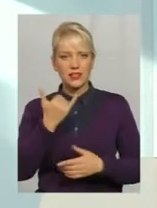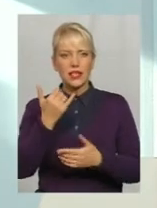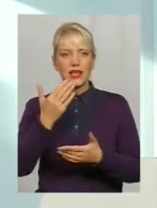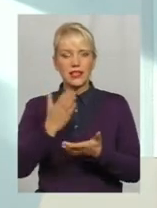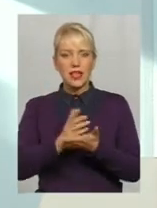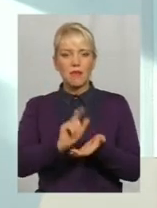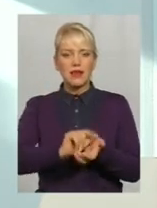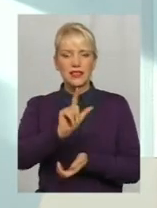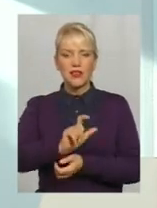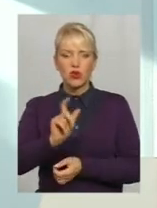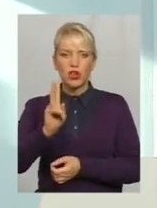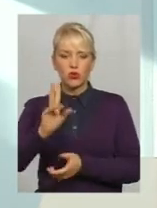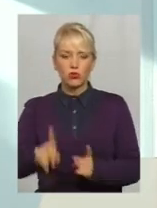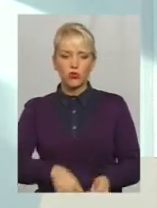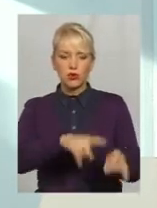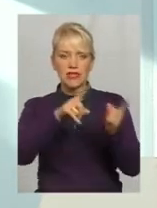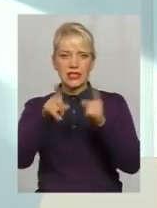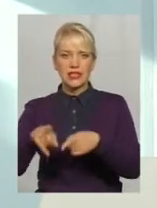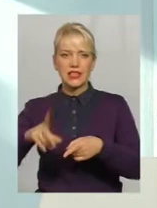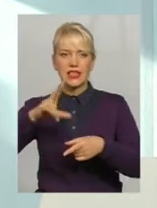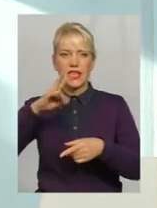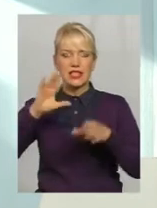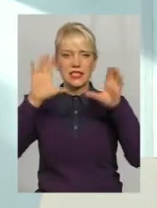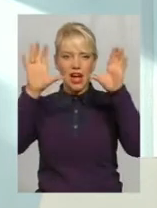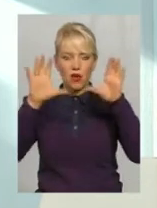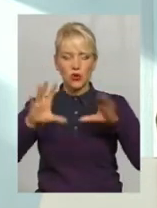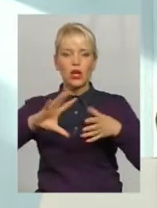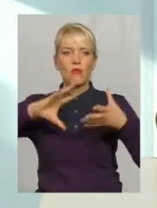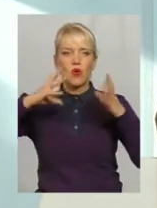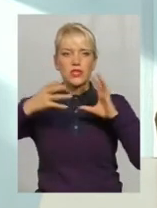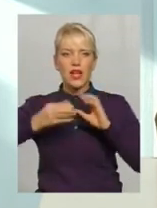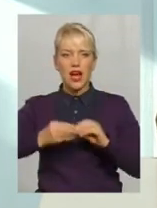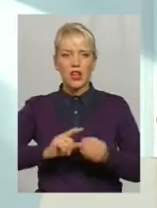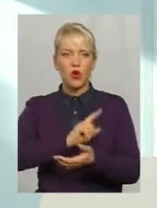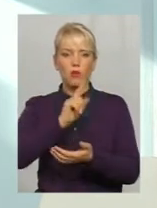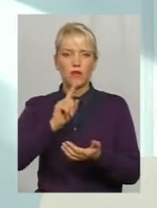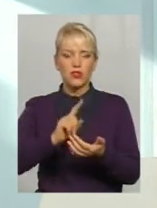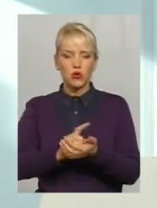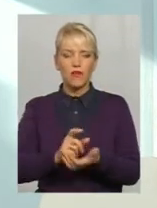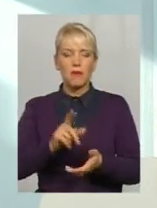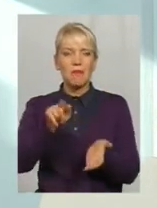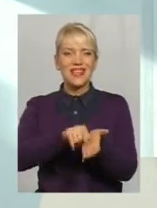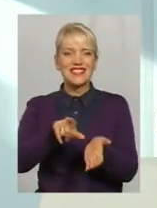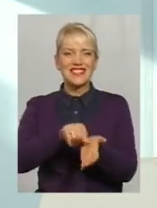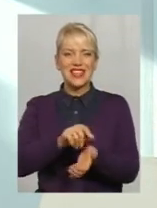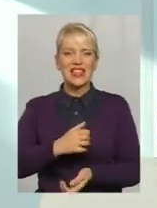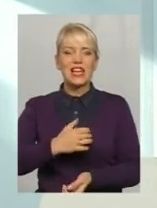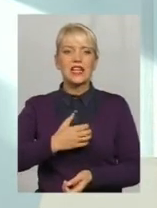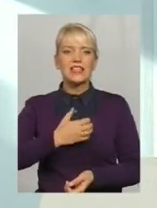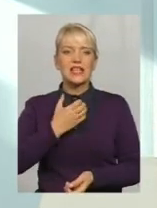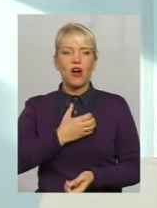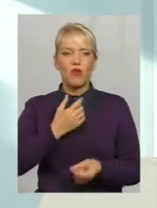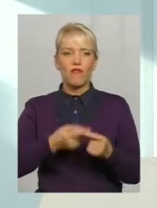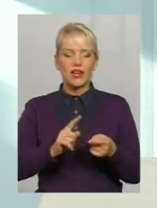пенсіонери, яких ми будемо переводити на закон про загальнообов'язкове державне пенсійне страхування. Це пенсіонери, які отримали пенсію